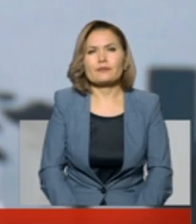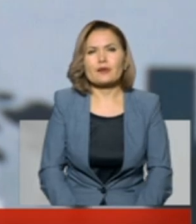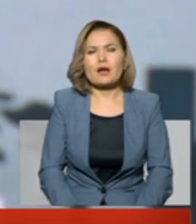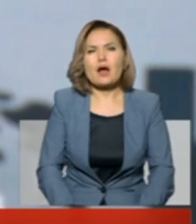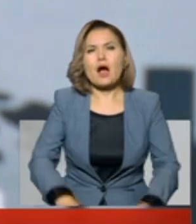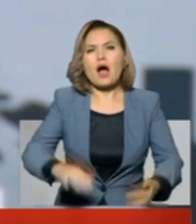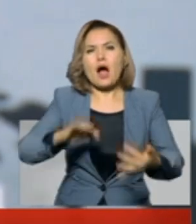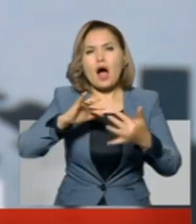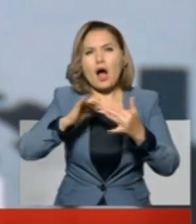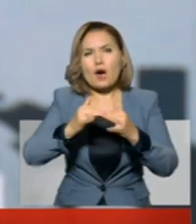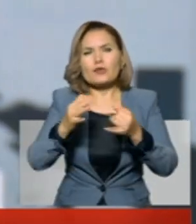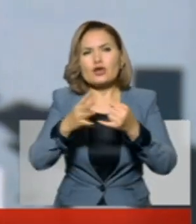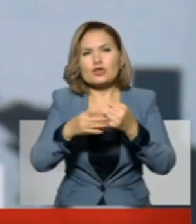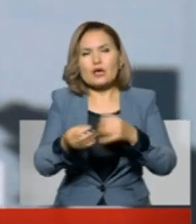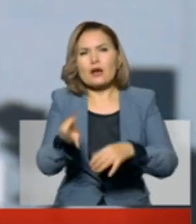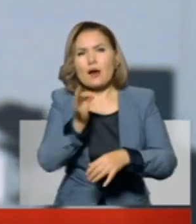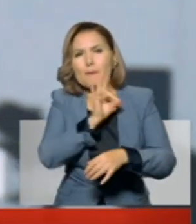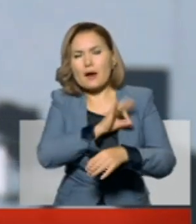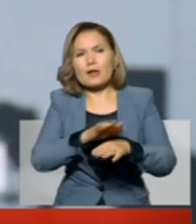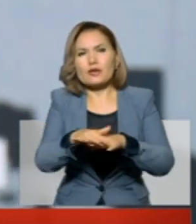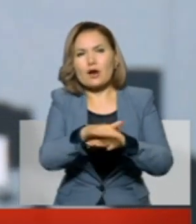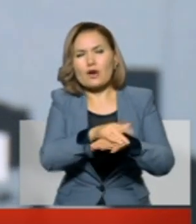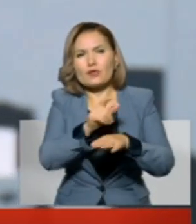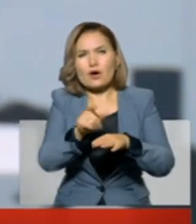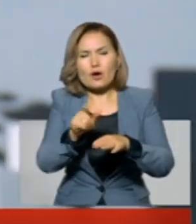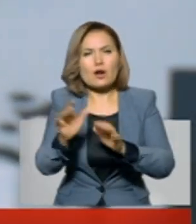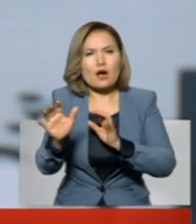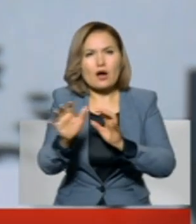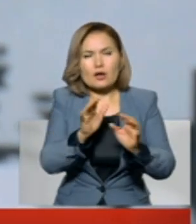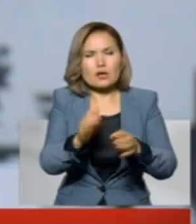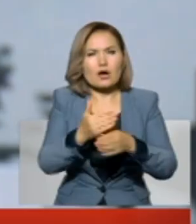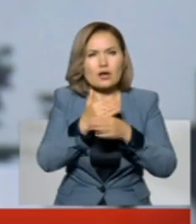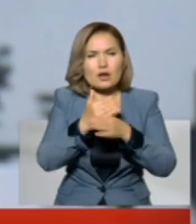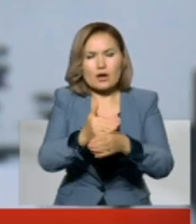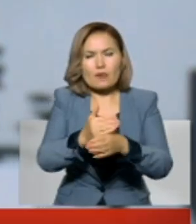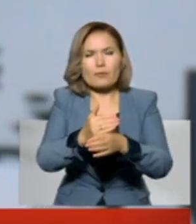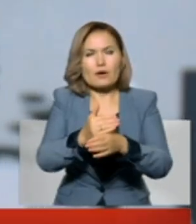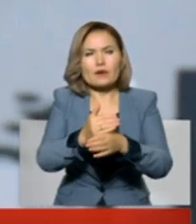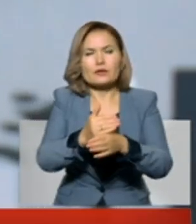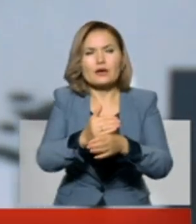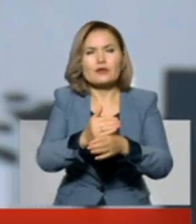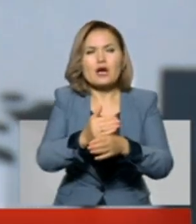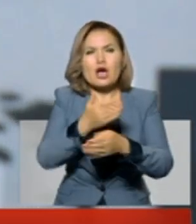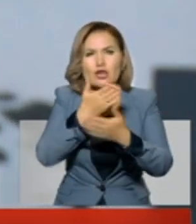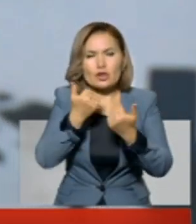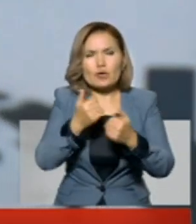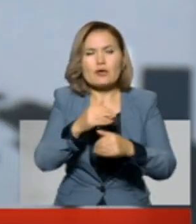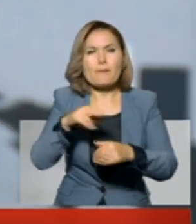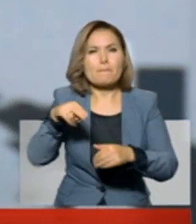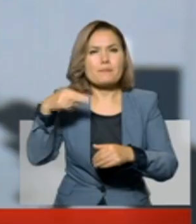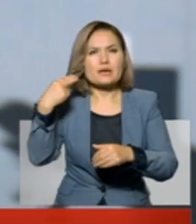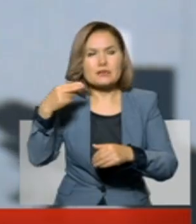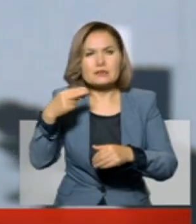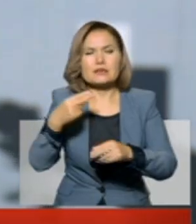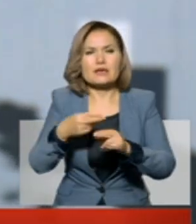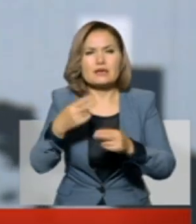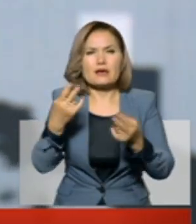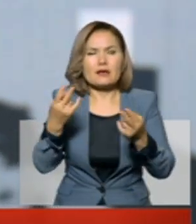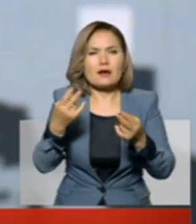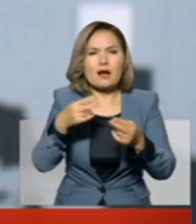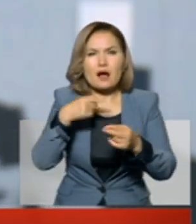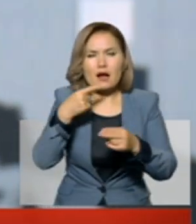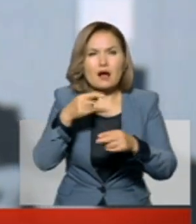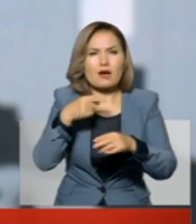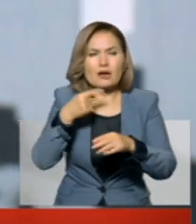Жалғастырайық. Ауылдың жерін пайдаланып тұрғындарына қамқорлық жасамайтын меншік иелерінің бізге қажеті жоқ. Президент Қасым-Жомарт Тоқаев жолдауда